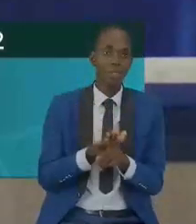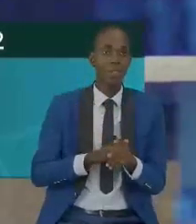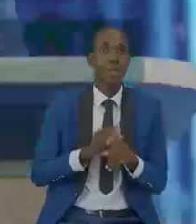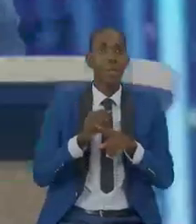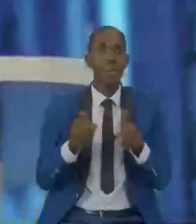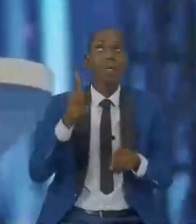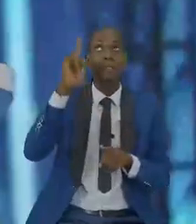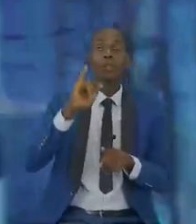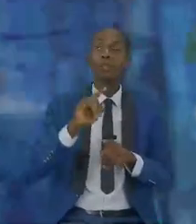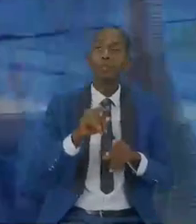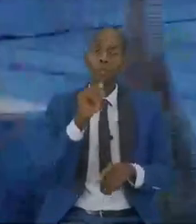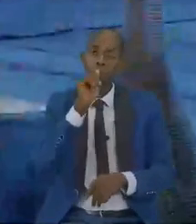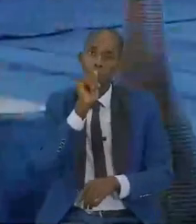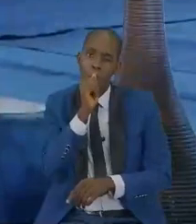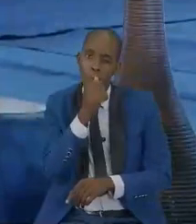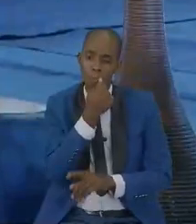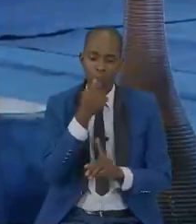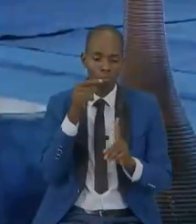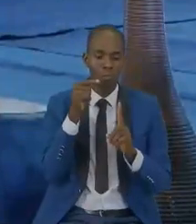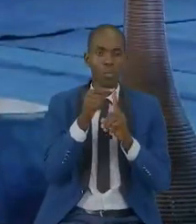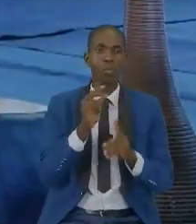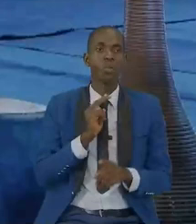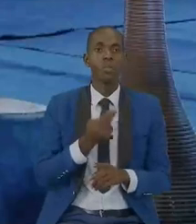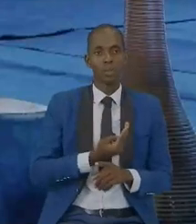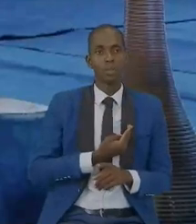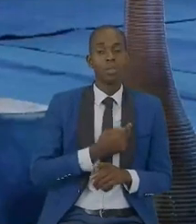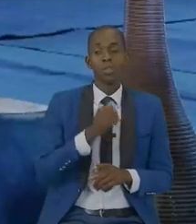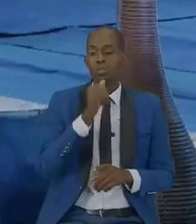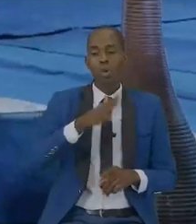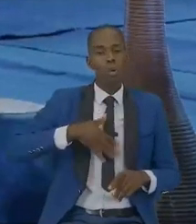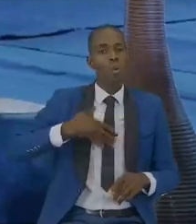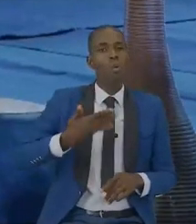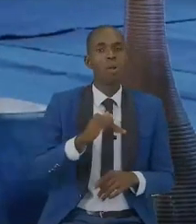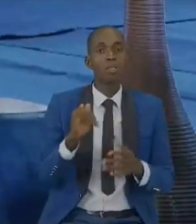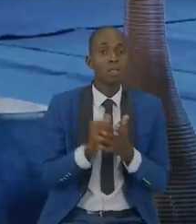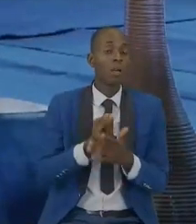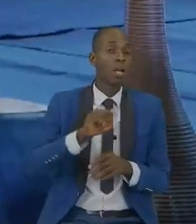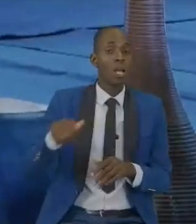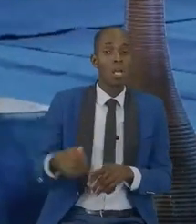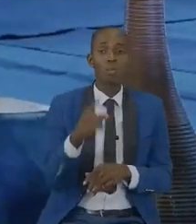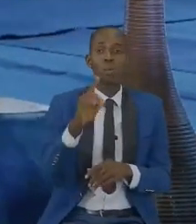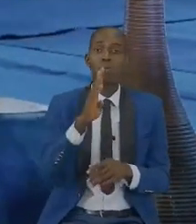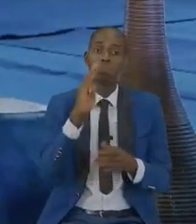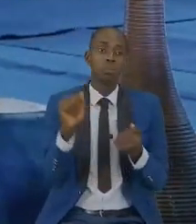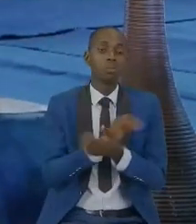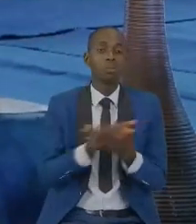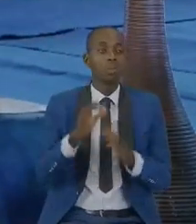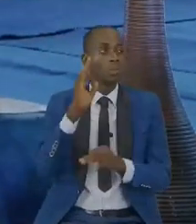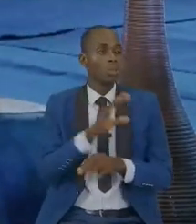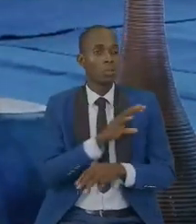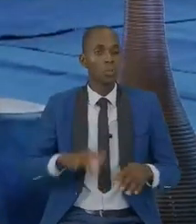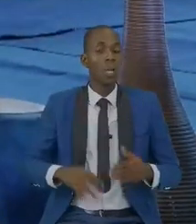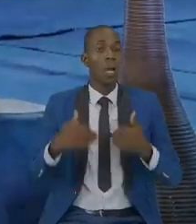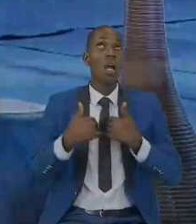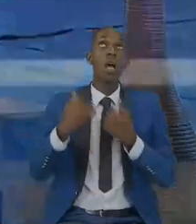l'accomplissement de la promesse, comme quelques-uns le croient, mais il use de patience envers vous, ne